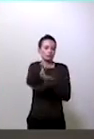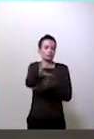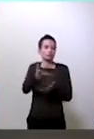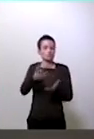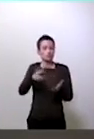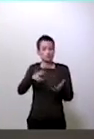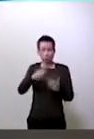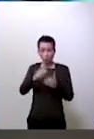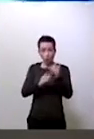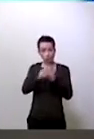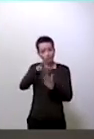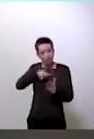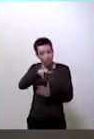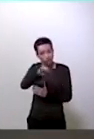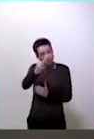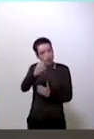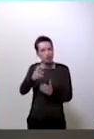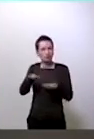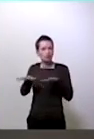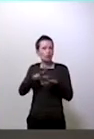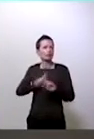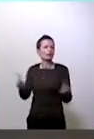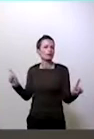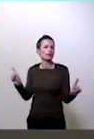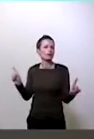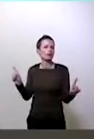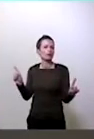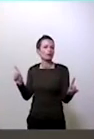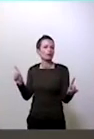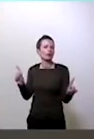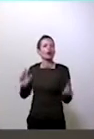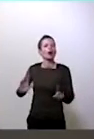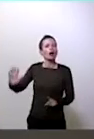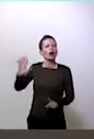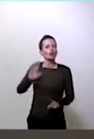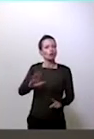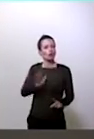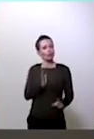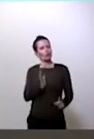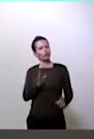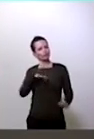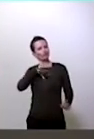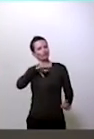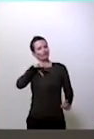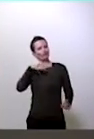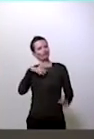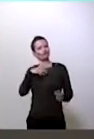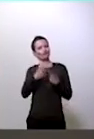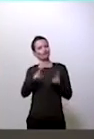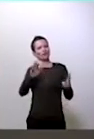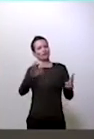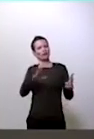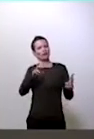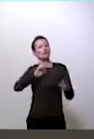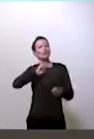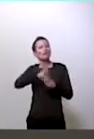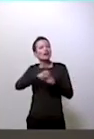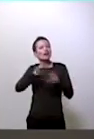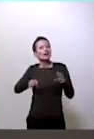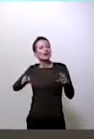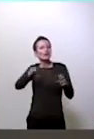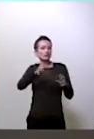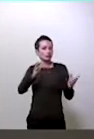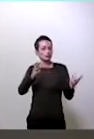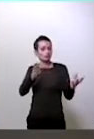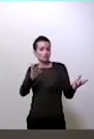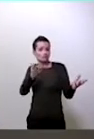construire différemment. On s'enorgueillit de Bordeaux, à juste titre, Bordeaux, ville de pierre. Cela correspond à un idéal